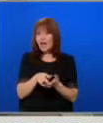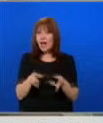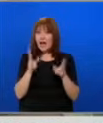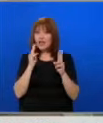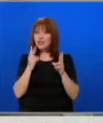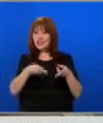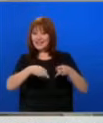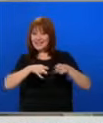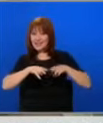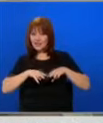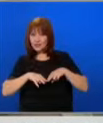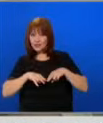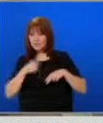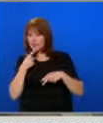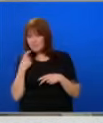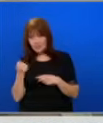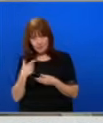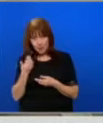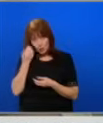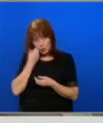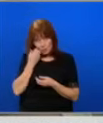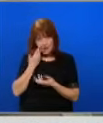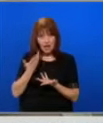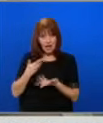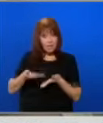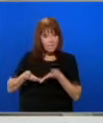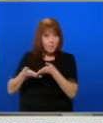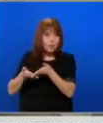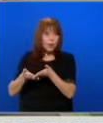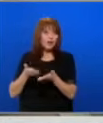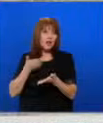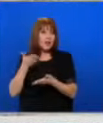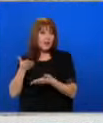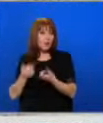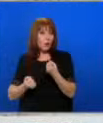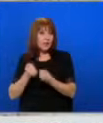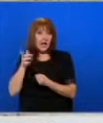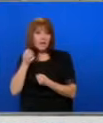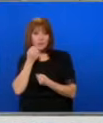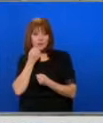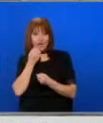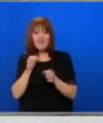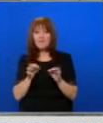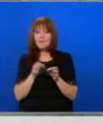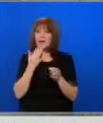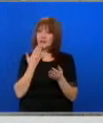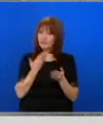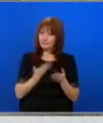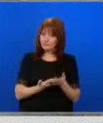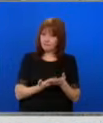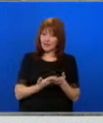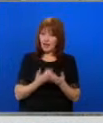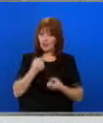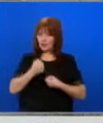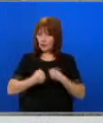връщане да спра и да го питам дали е добре, да му помогна да го закарам до селото, до цивилизацията. Фабиен спира и предлага да закара